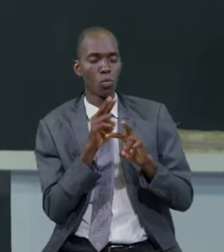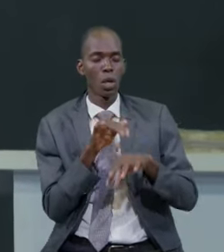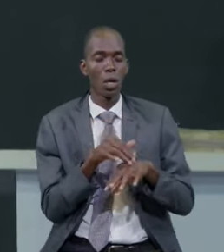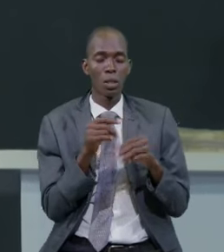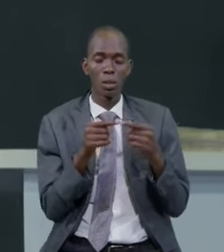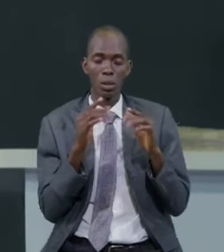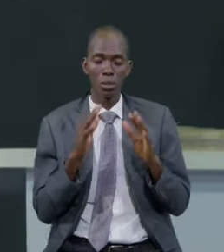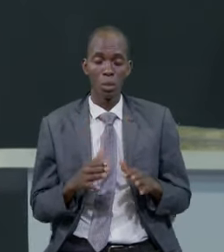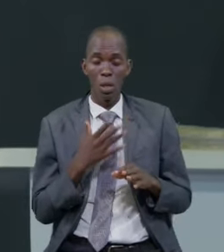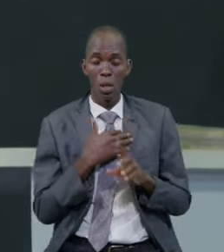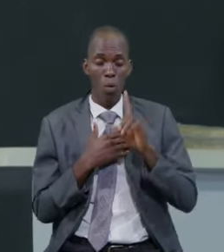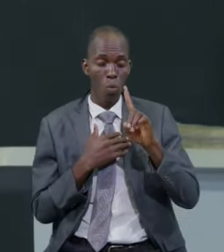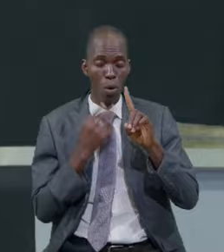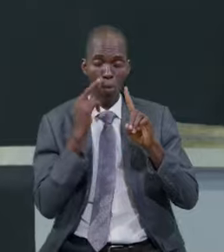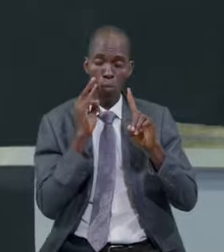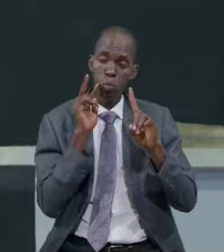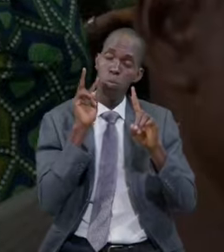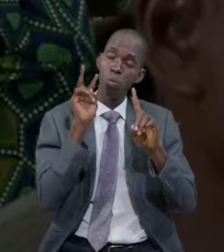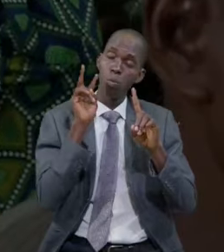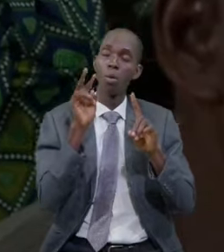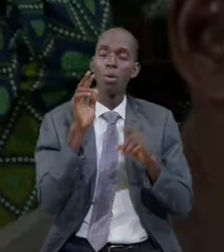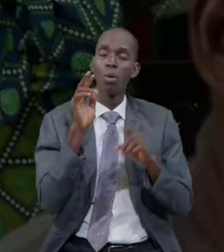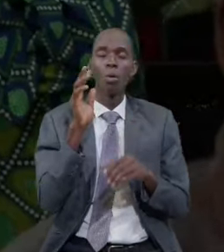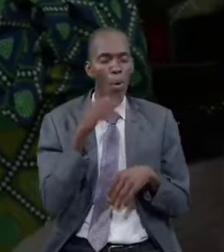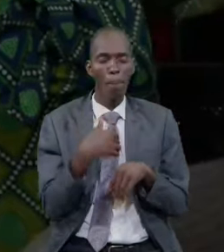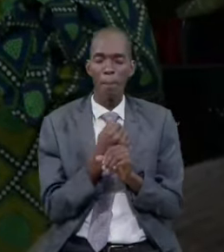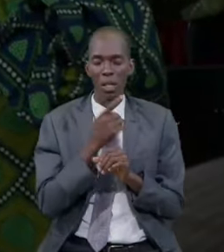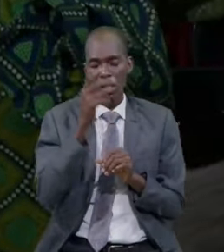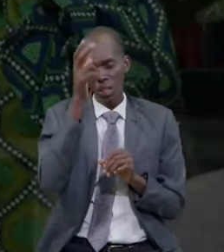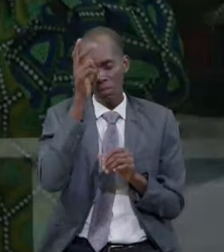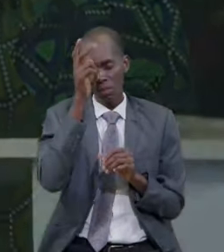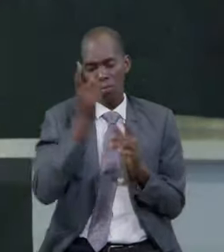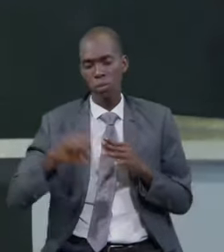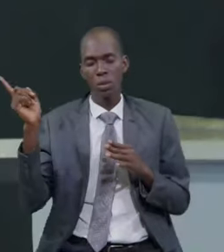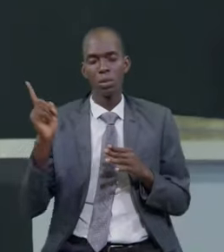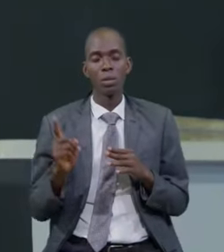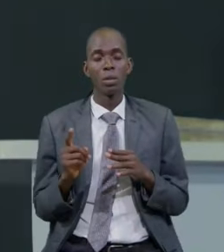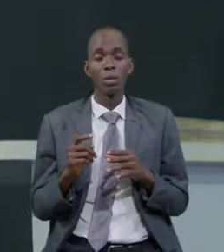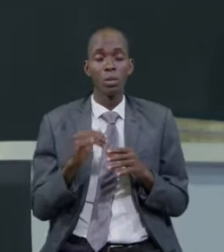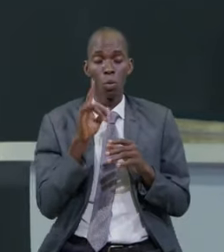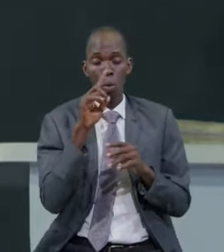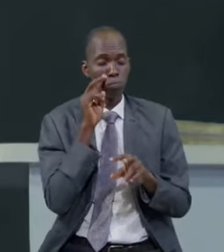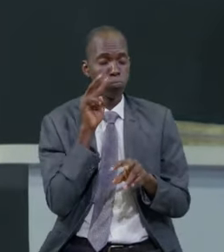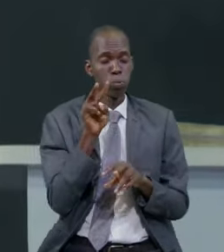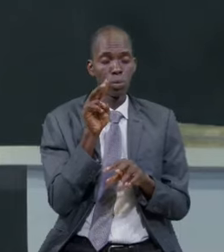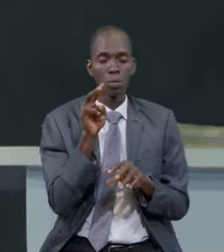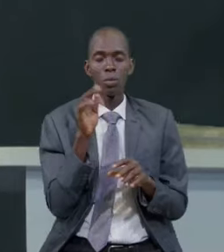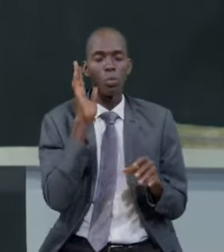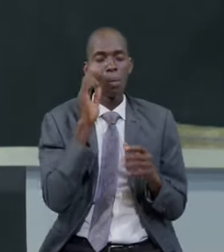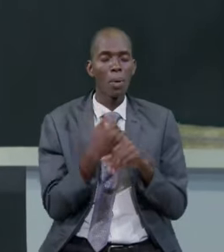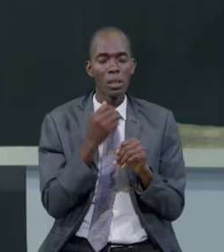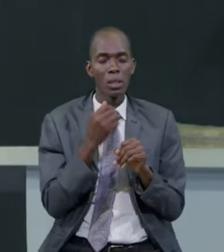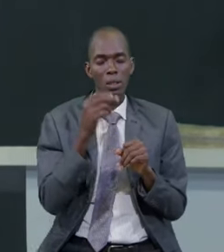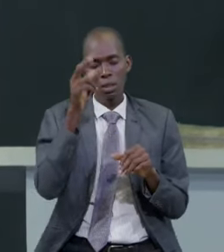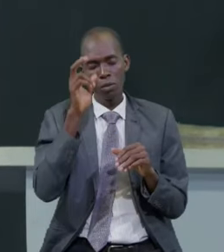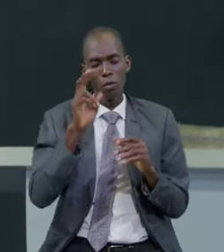et un seul regard va faire mettre en fuite le diable, va vaincre les démons. Et